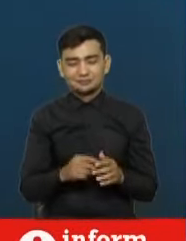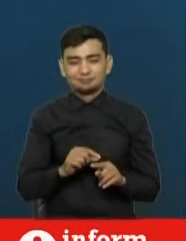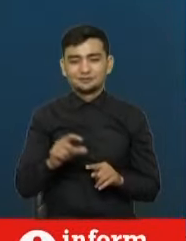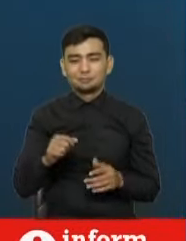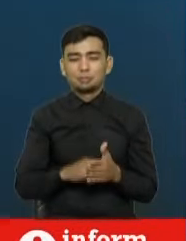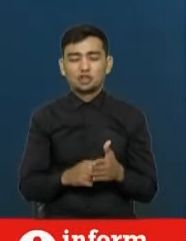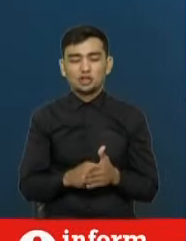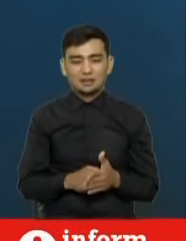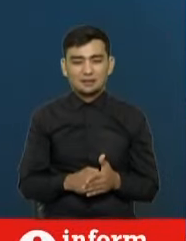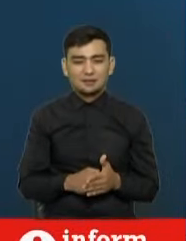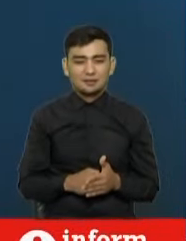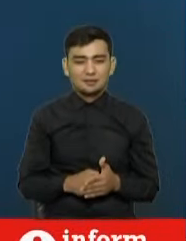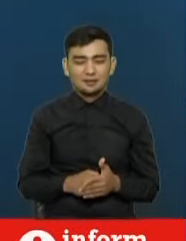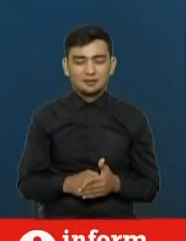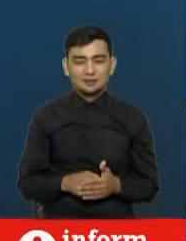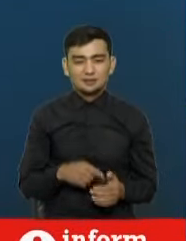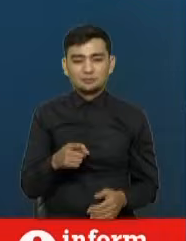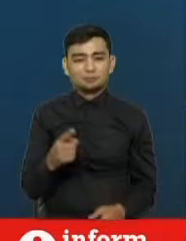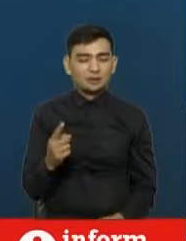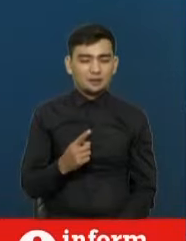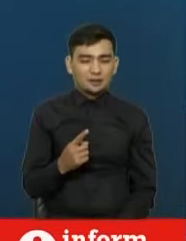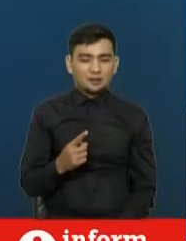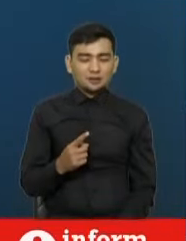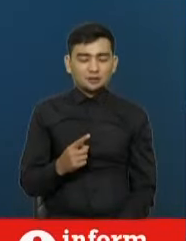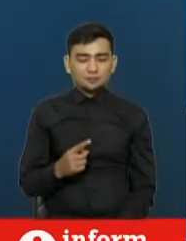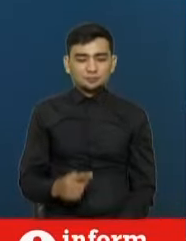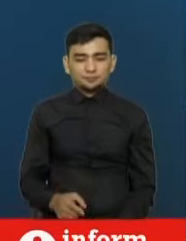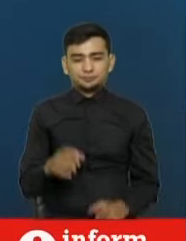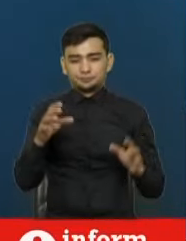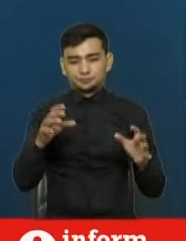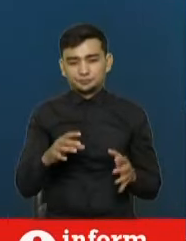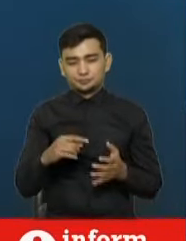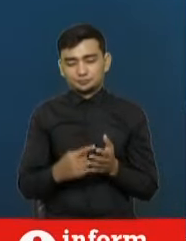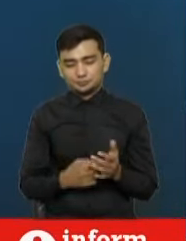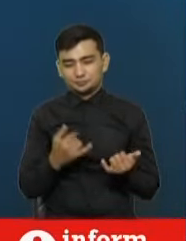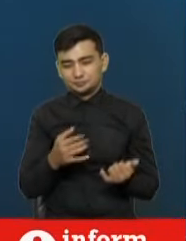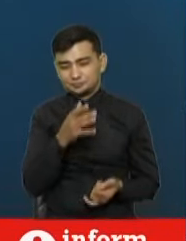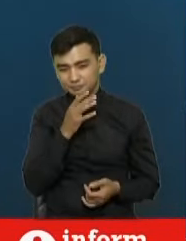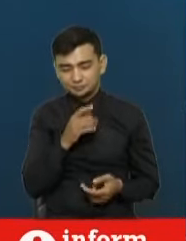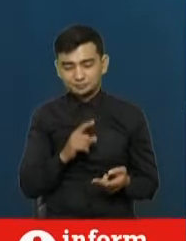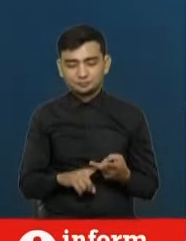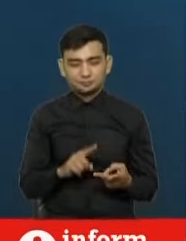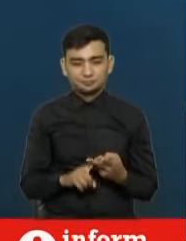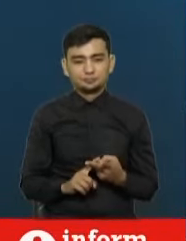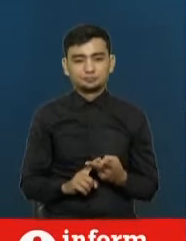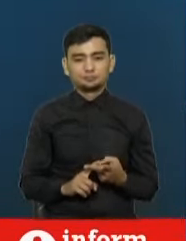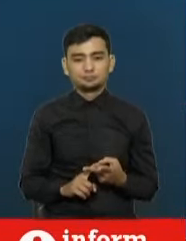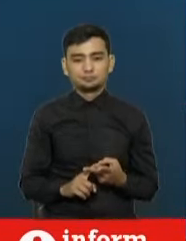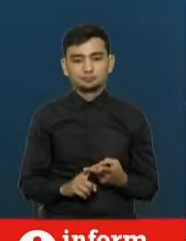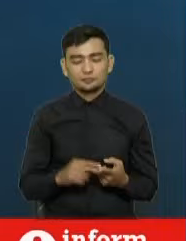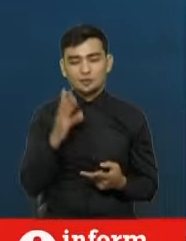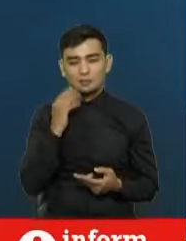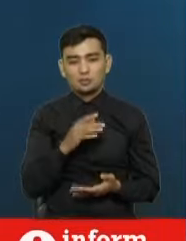себебі ол біріншіден заман талабы десем де болады, екіншіден ол